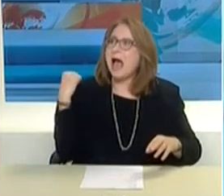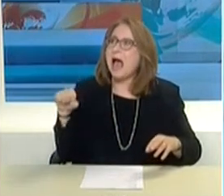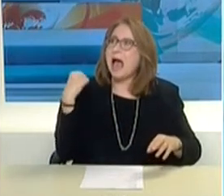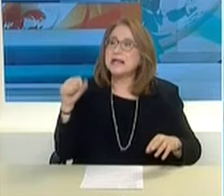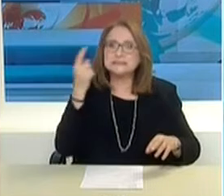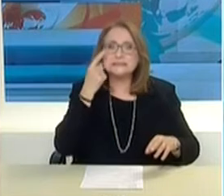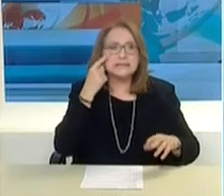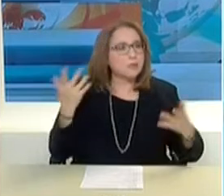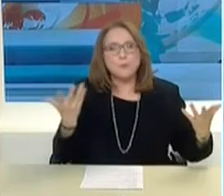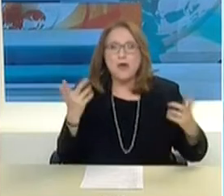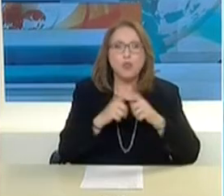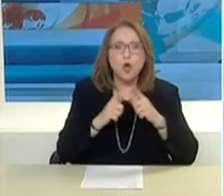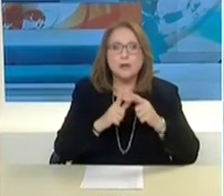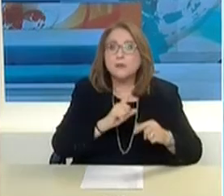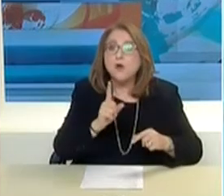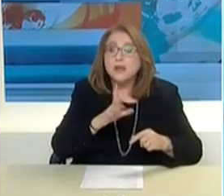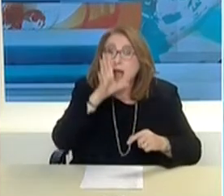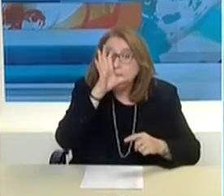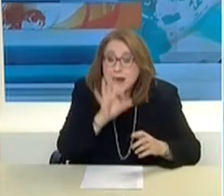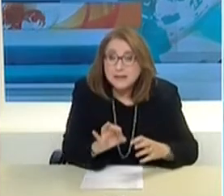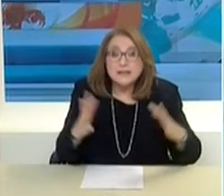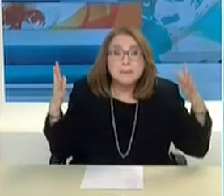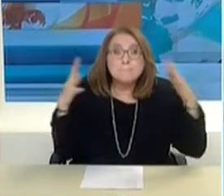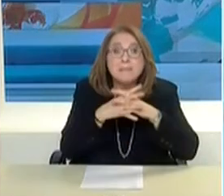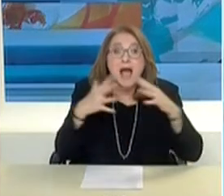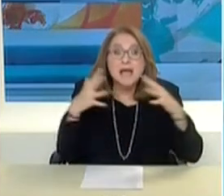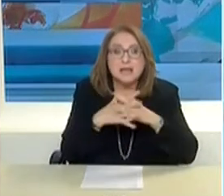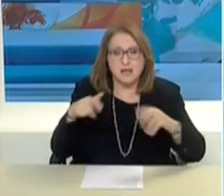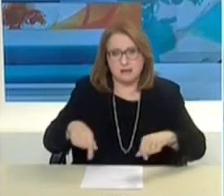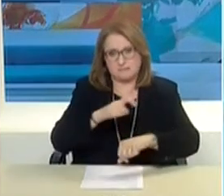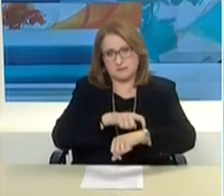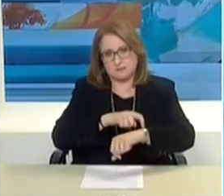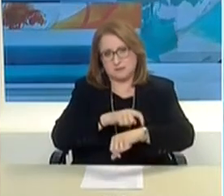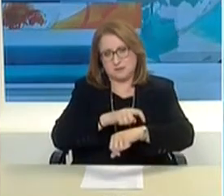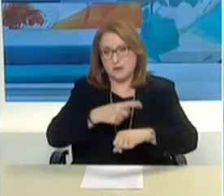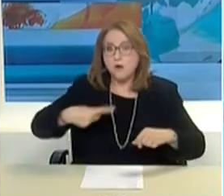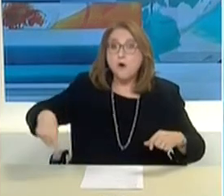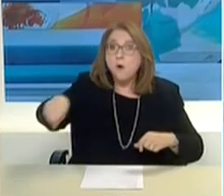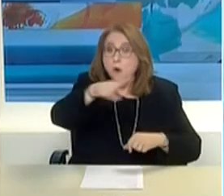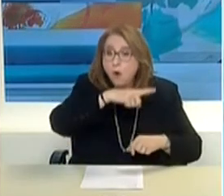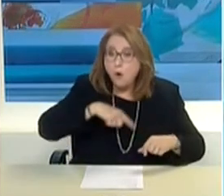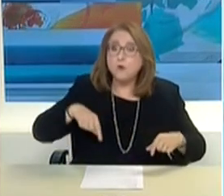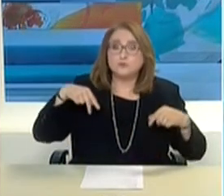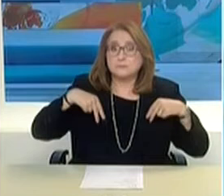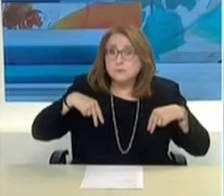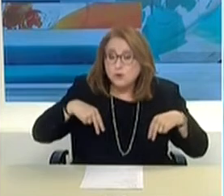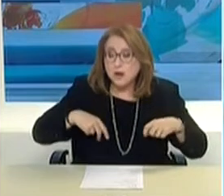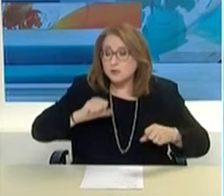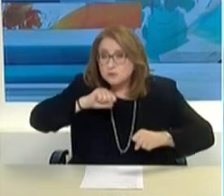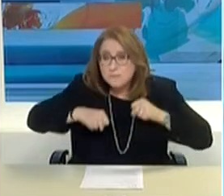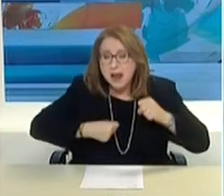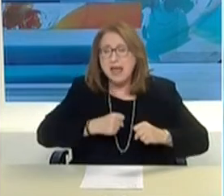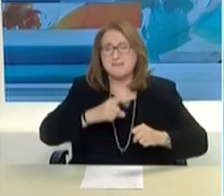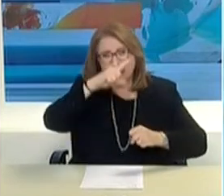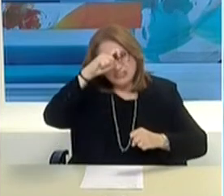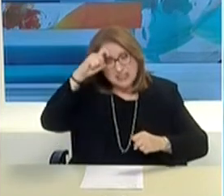πραγματική μάχη. Ο κρατικός μηχανισμός λαμβάνει όλα τα απαραίτητα μέτρα και παίρνει δύσκολες αποφάσεις προκειμένου να